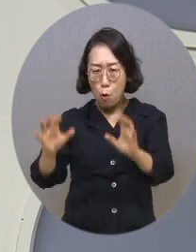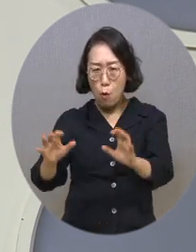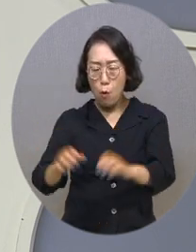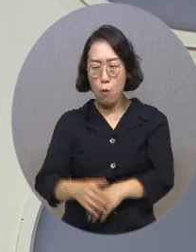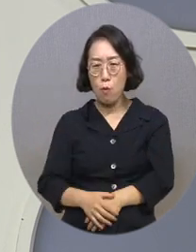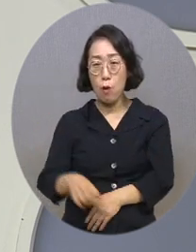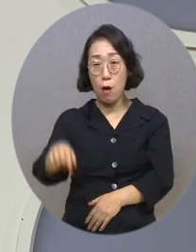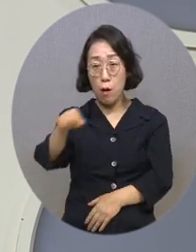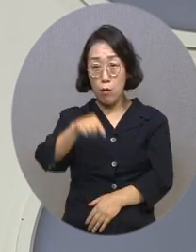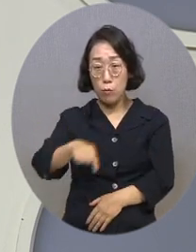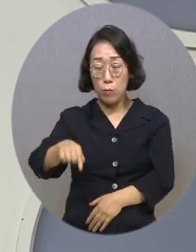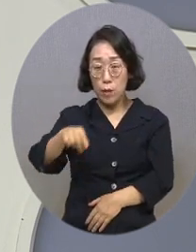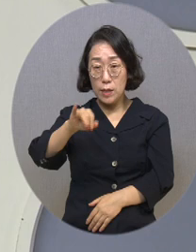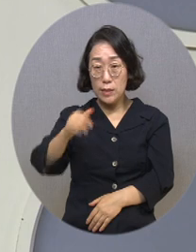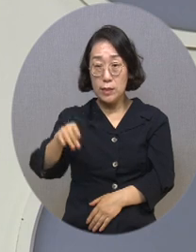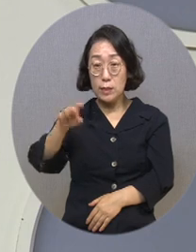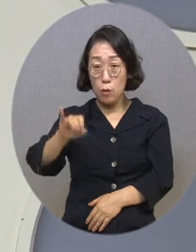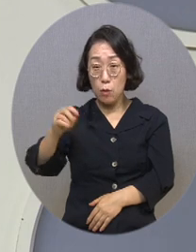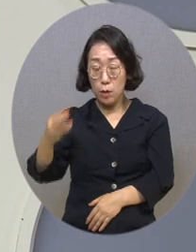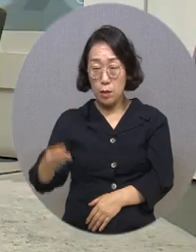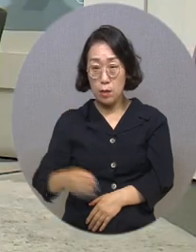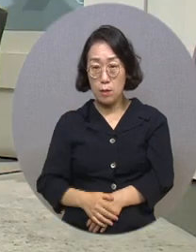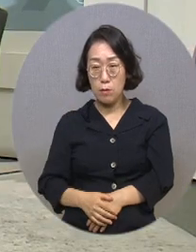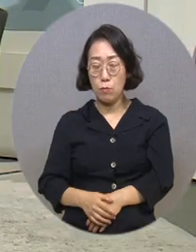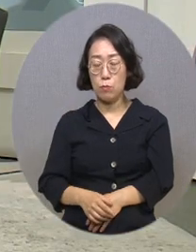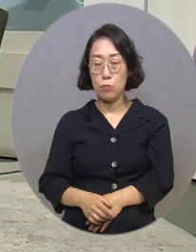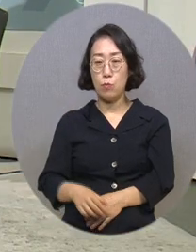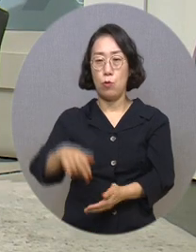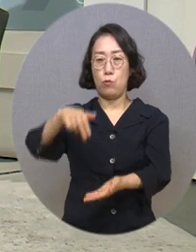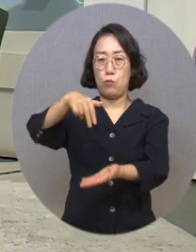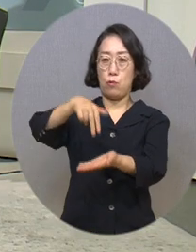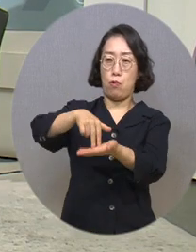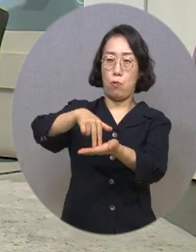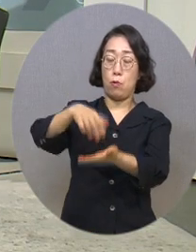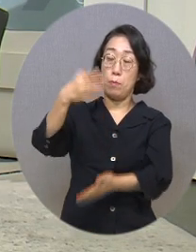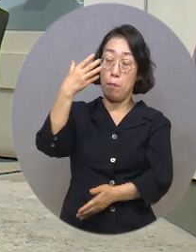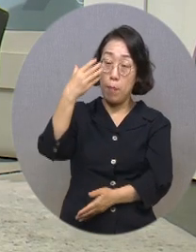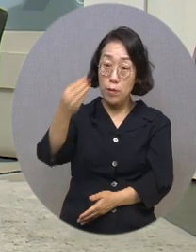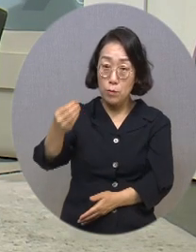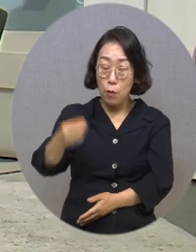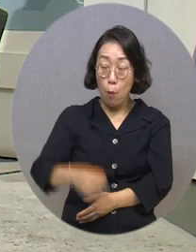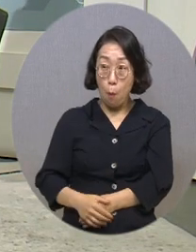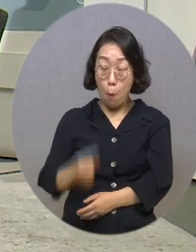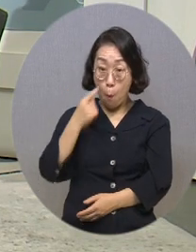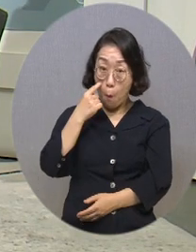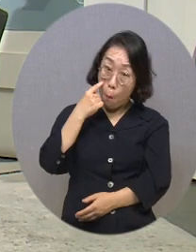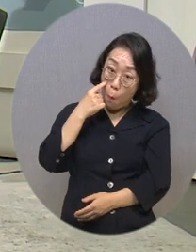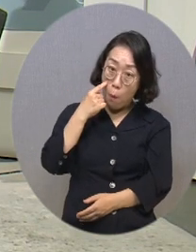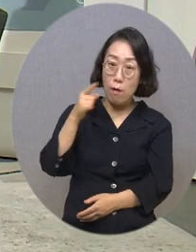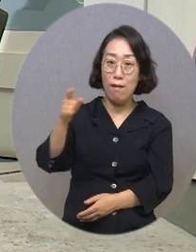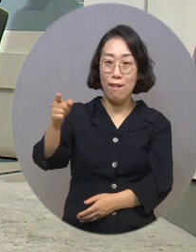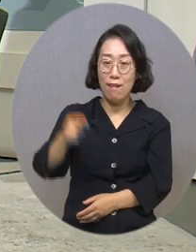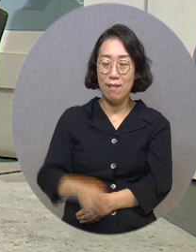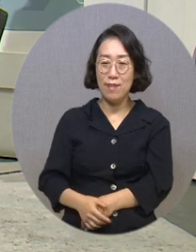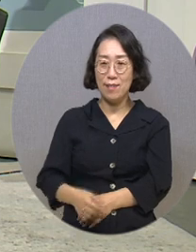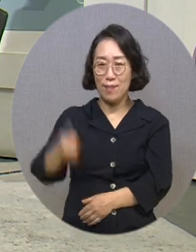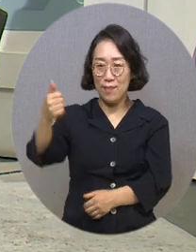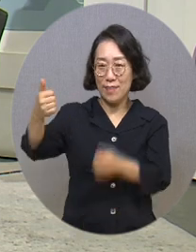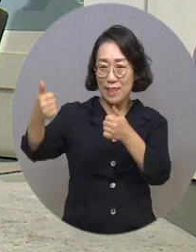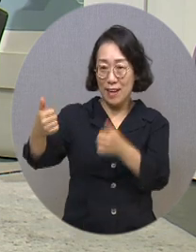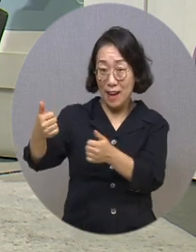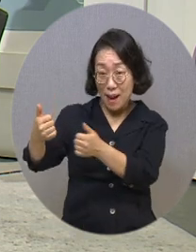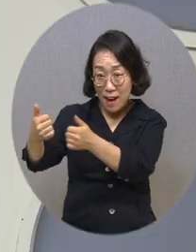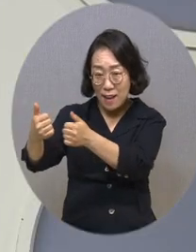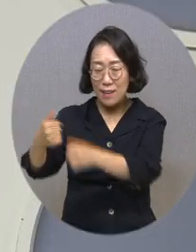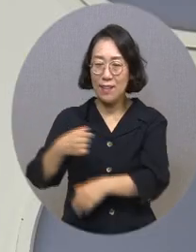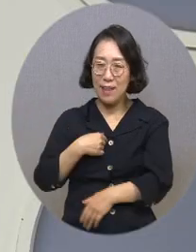중에 신성일 씨가 딱 서 계시더라고. 그 제 눈에는 뭐 확 띄어져요. 그래서 다가가고